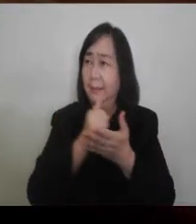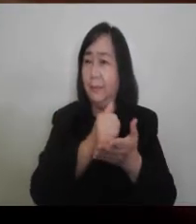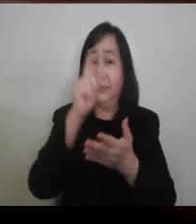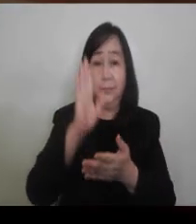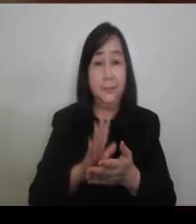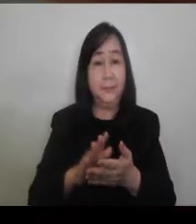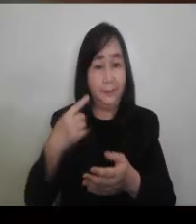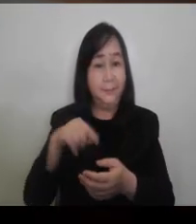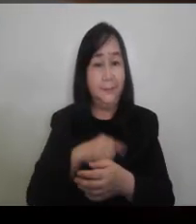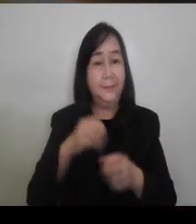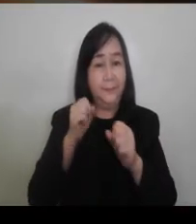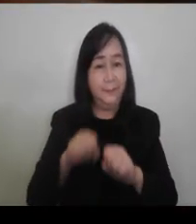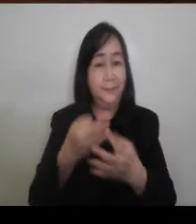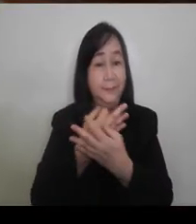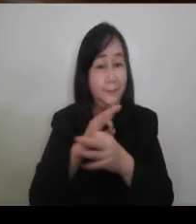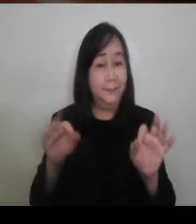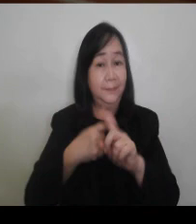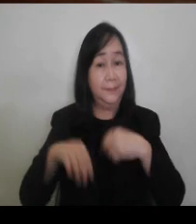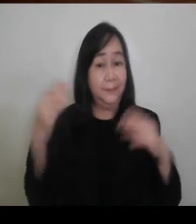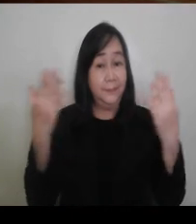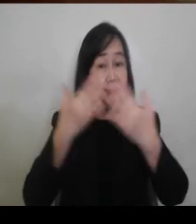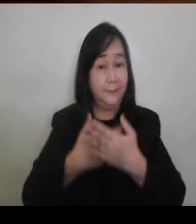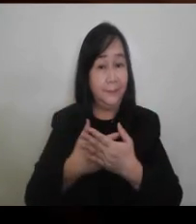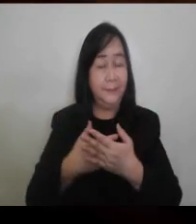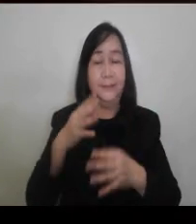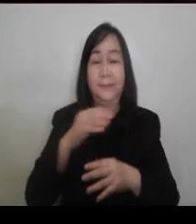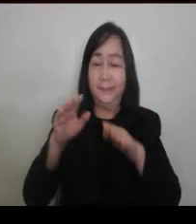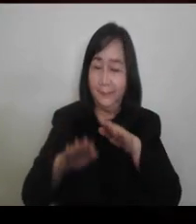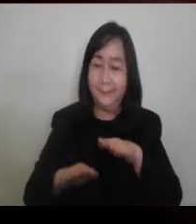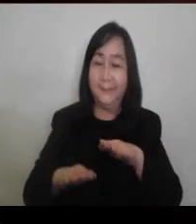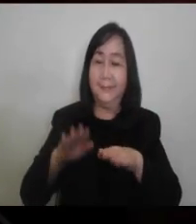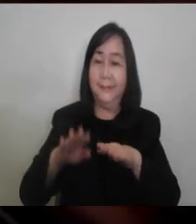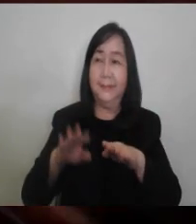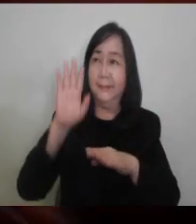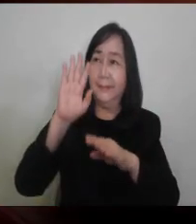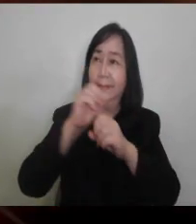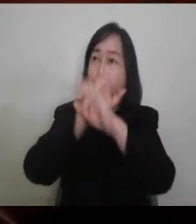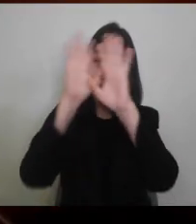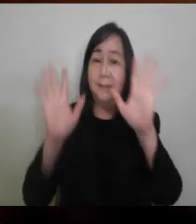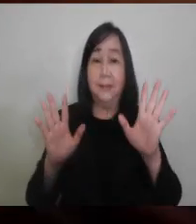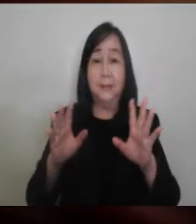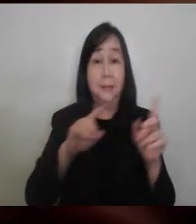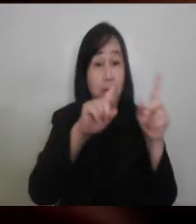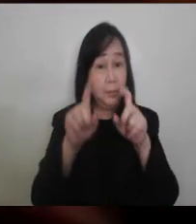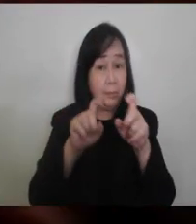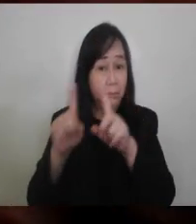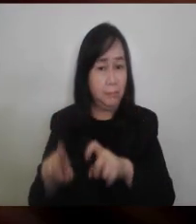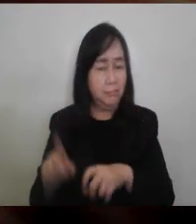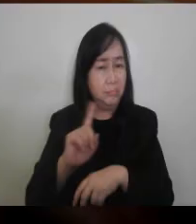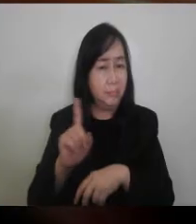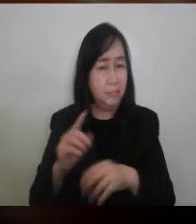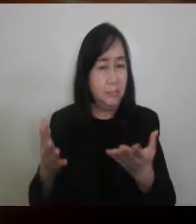Diyos, maaari tayong makalaya mula sa kadiliman at lumakad sa kanyang liwanag. Atin pong itanong sa ating mga